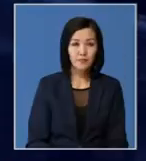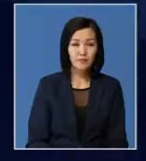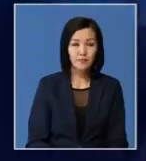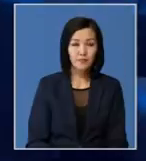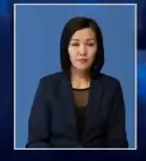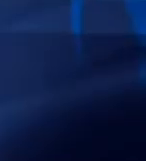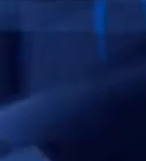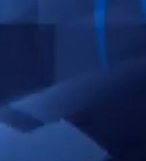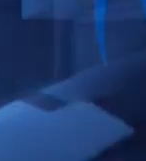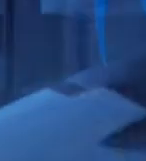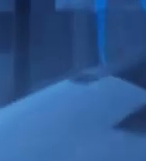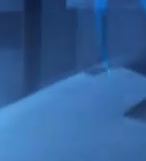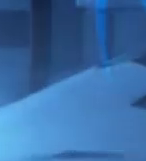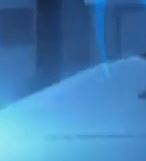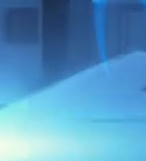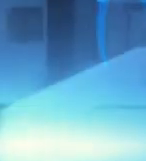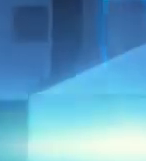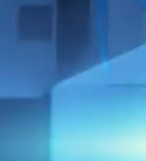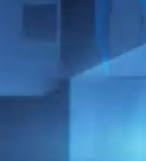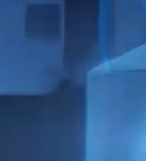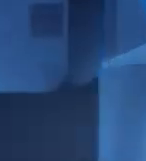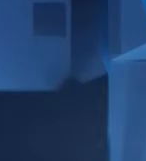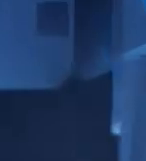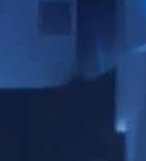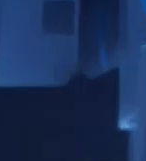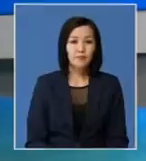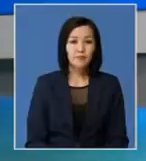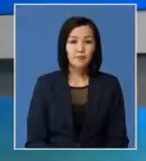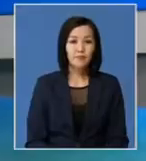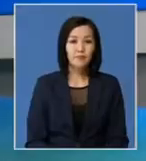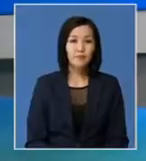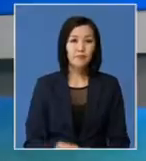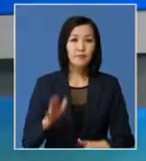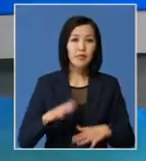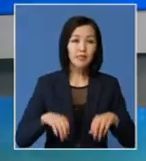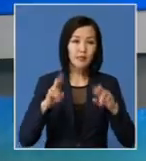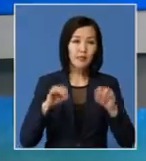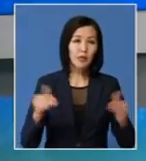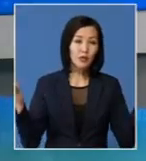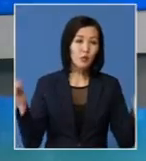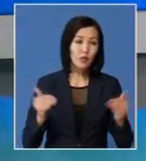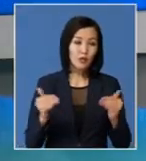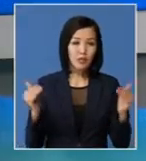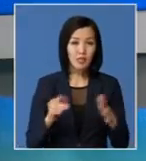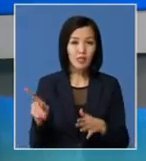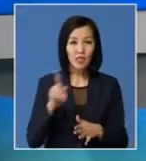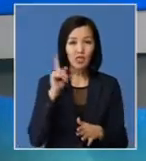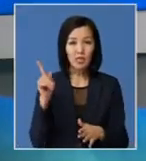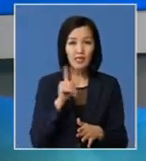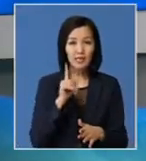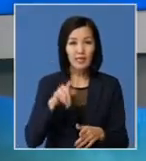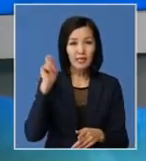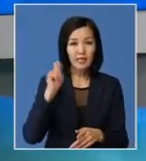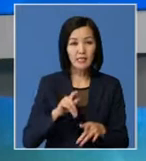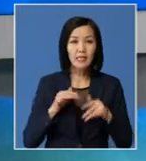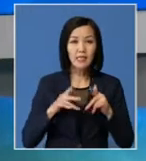Жазира Исаева, Жетісу телеарнасы. Кәсіптік колледждер арасында «Жас келсе, іске